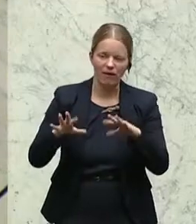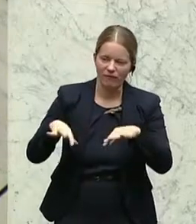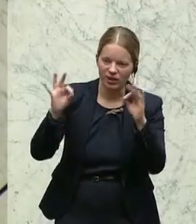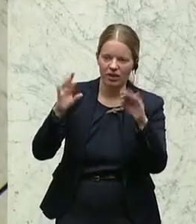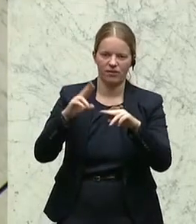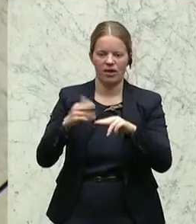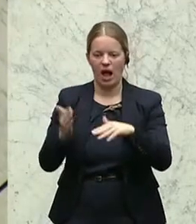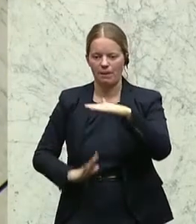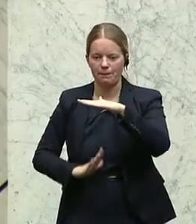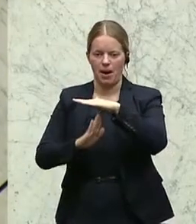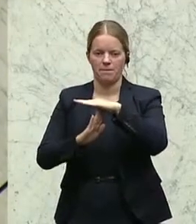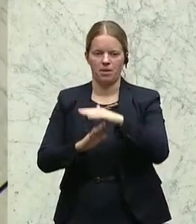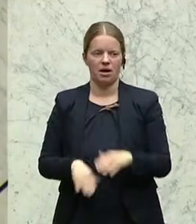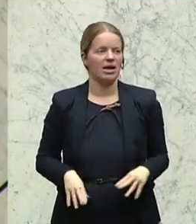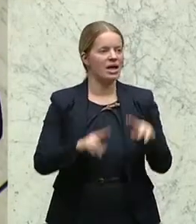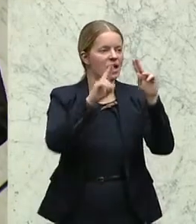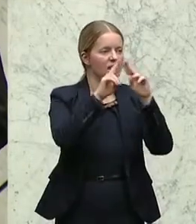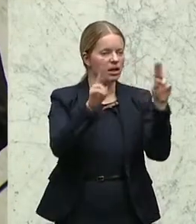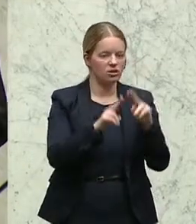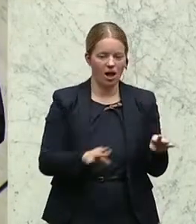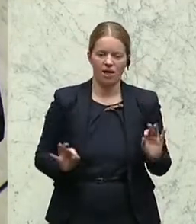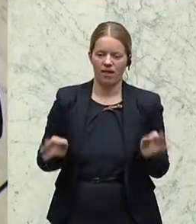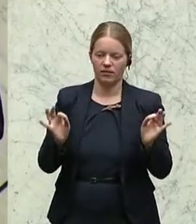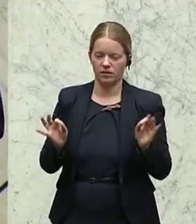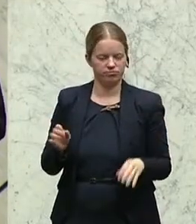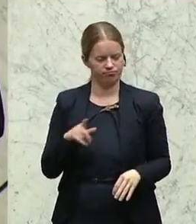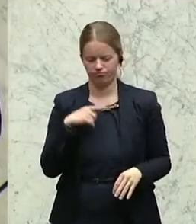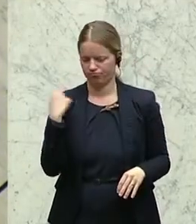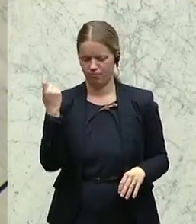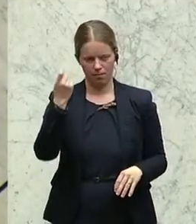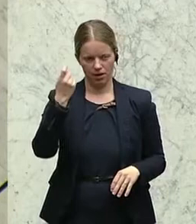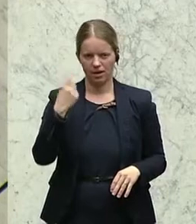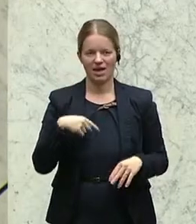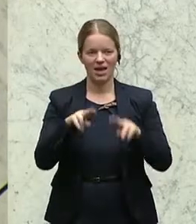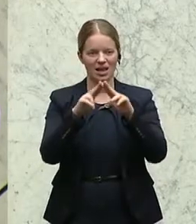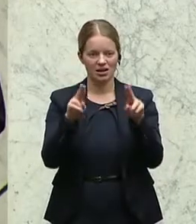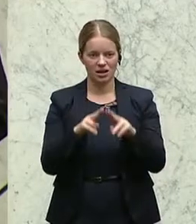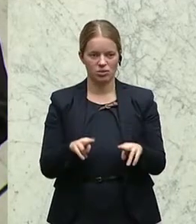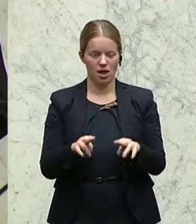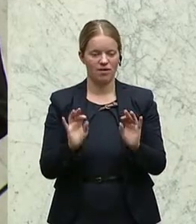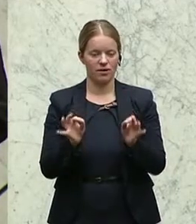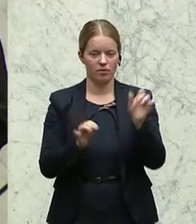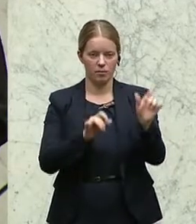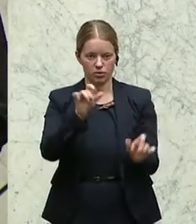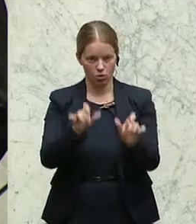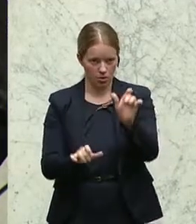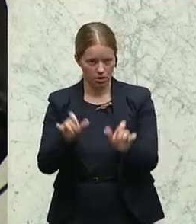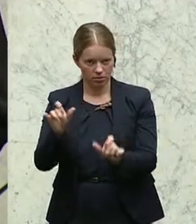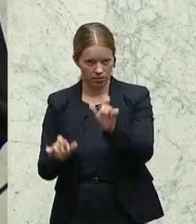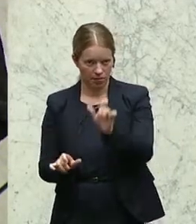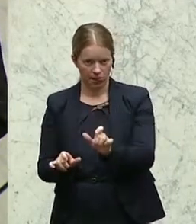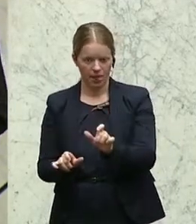gedeckelt ist, der international qualifiziert ist. Wir meinen, dass international qualifizierte Personen im Rahmen einer